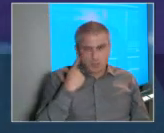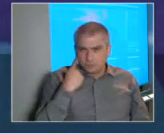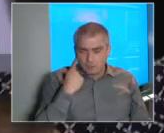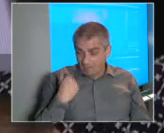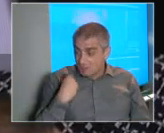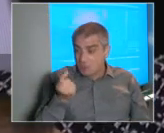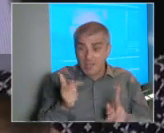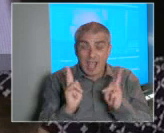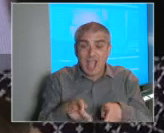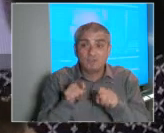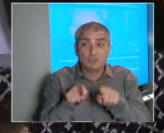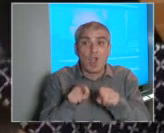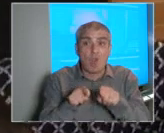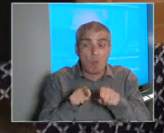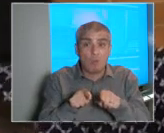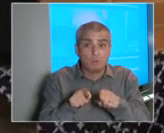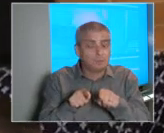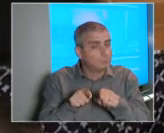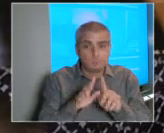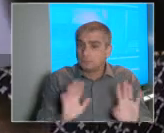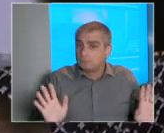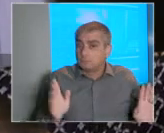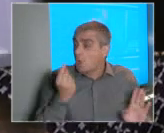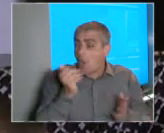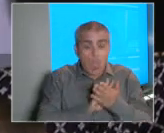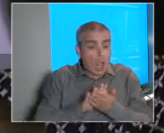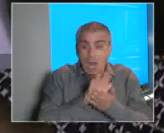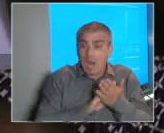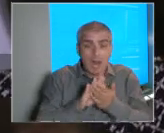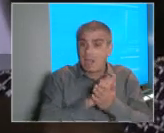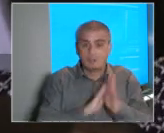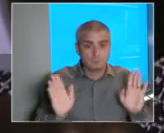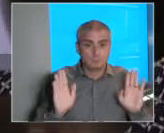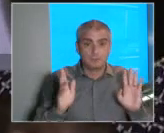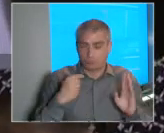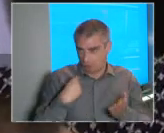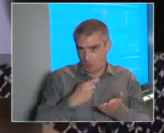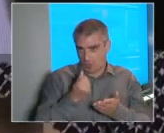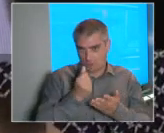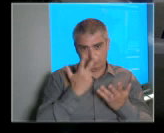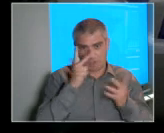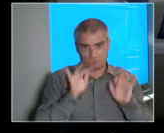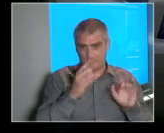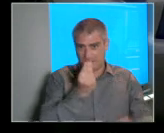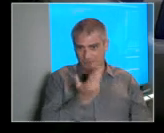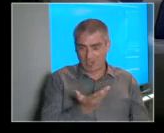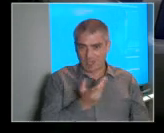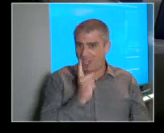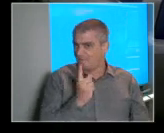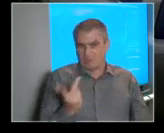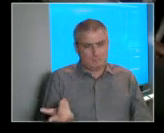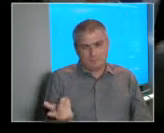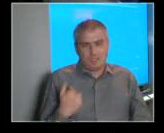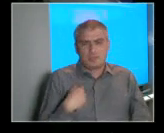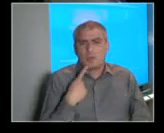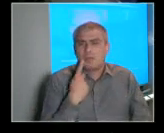אני תחת האפשרות הזאת בלי שום עלות מבחינתך מיידית. יש לנו עלות, 3 מיליארדי שקלים. אבל נניח